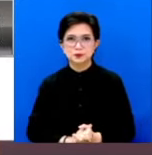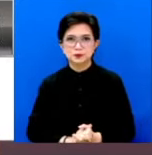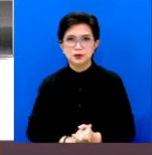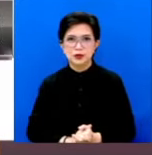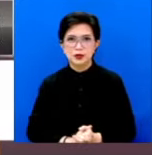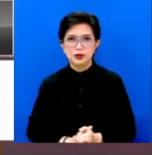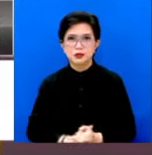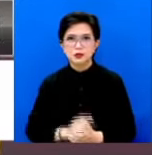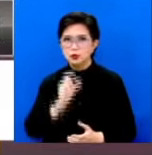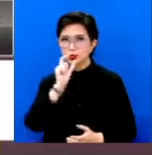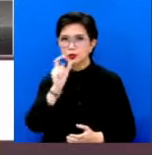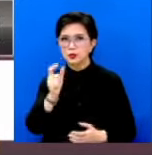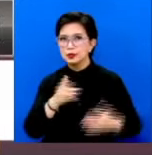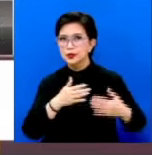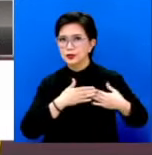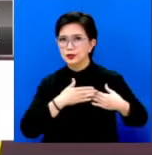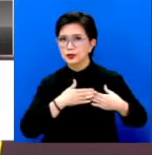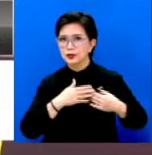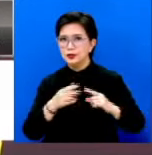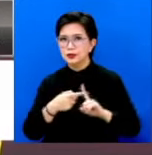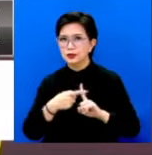Biar hati tambah cinta.